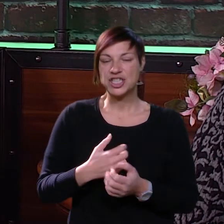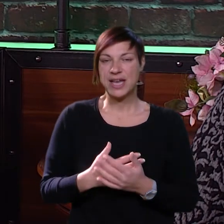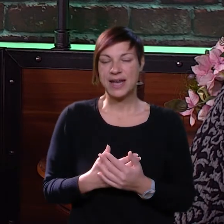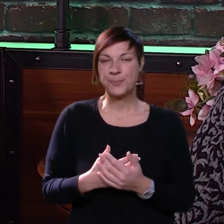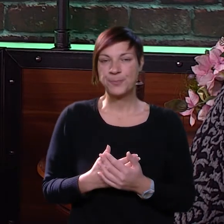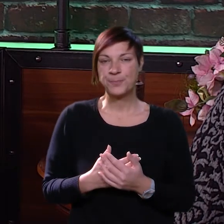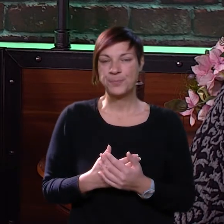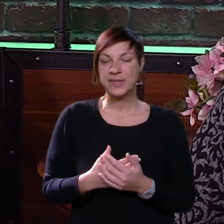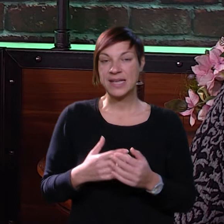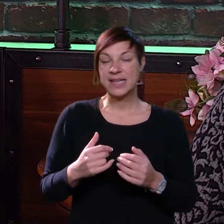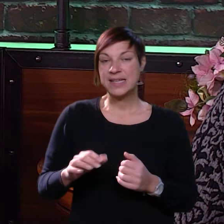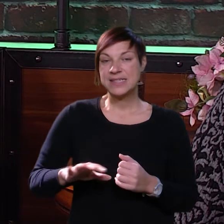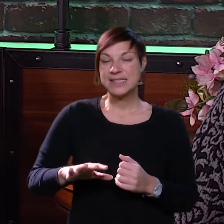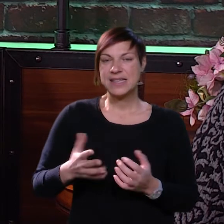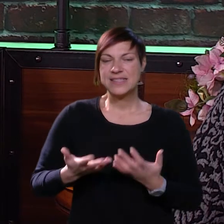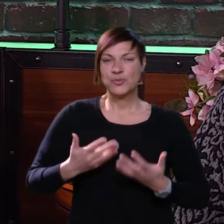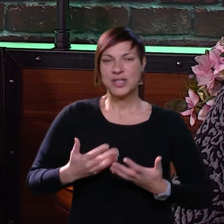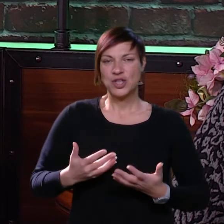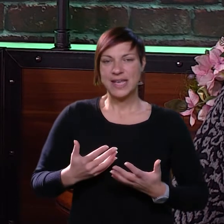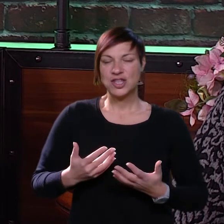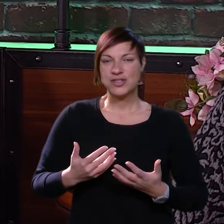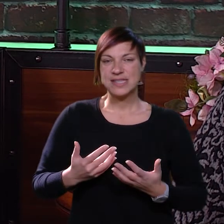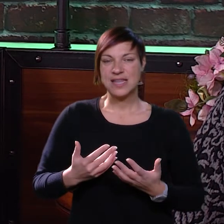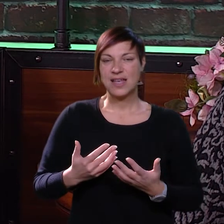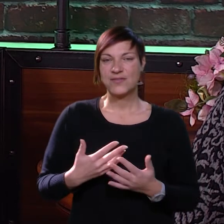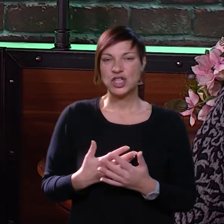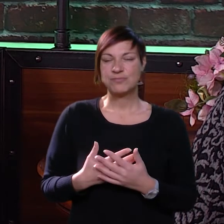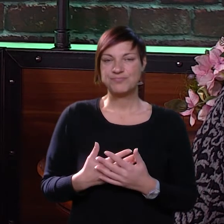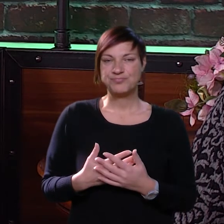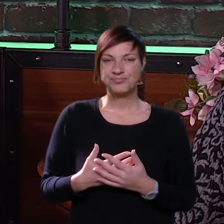prihvaćala. I sa djecom je to jednostavno,